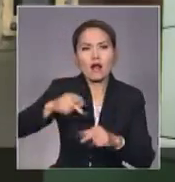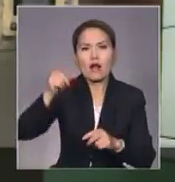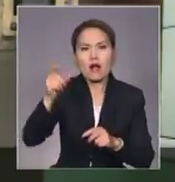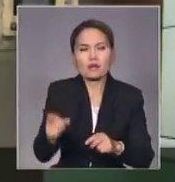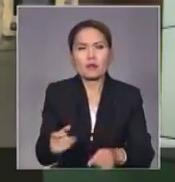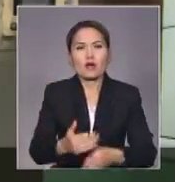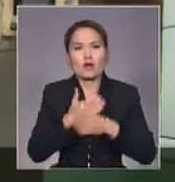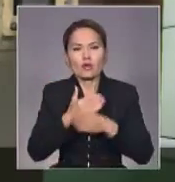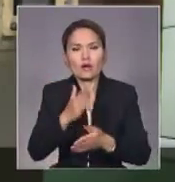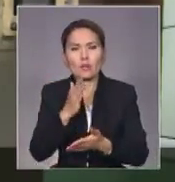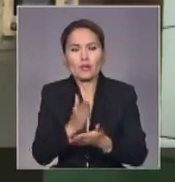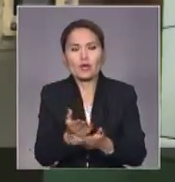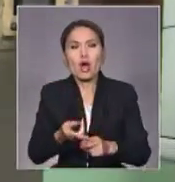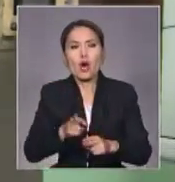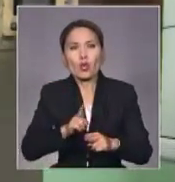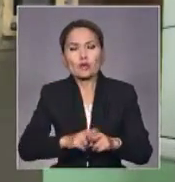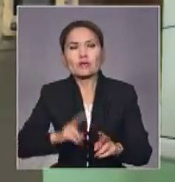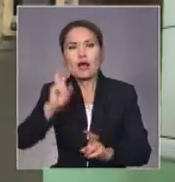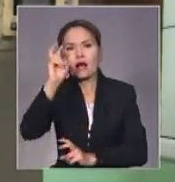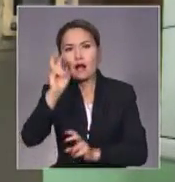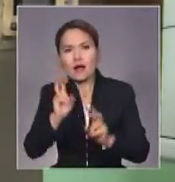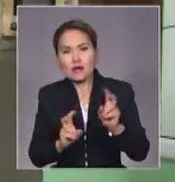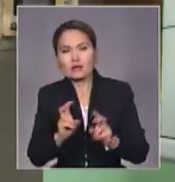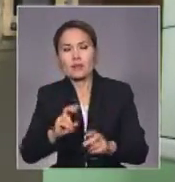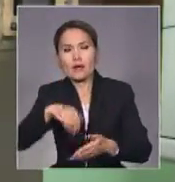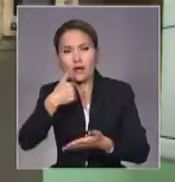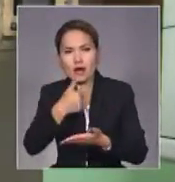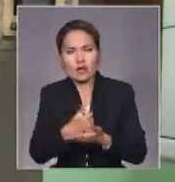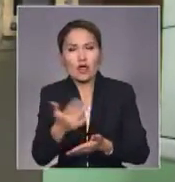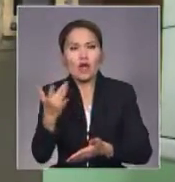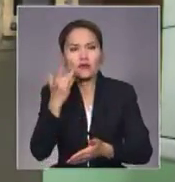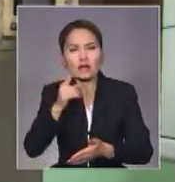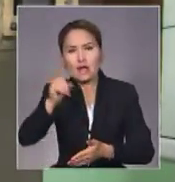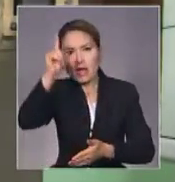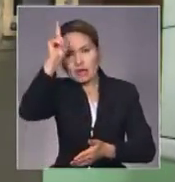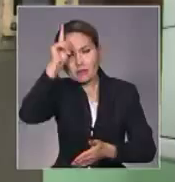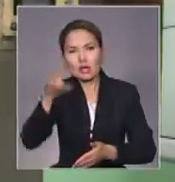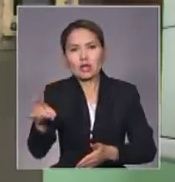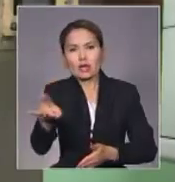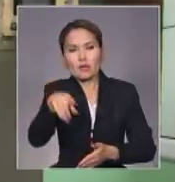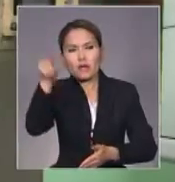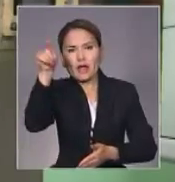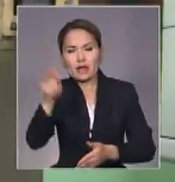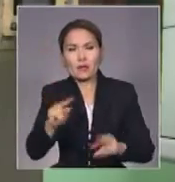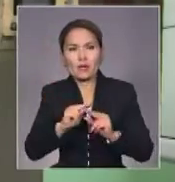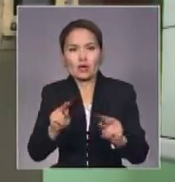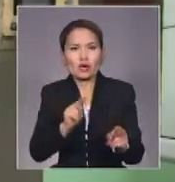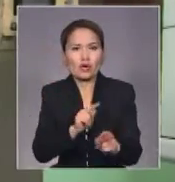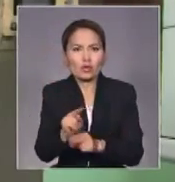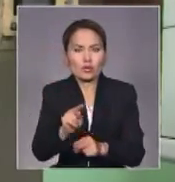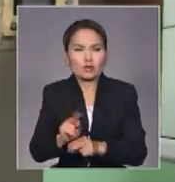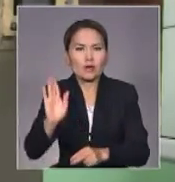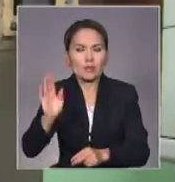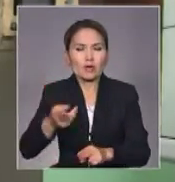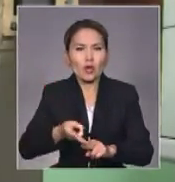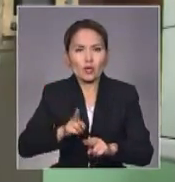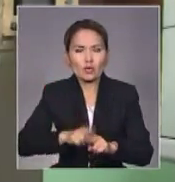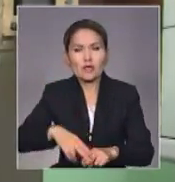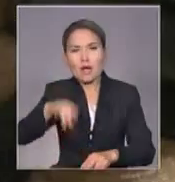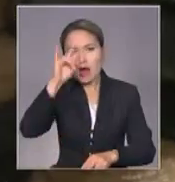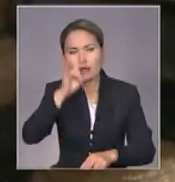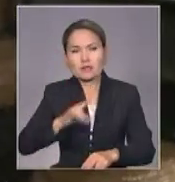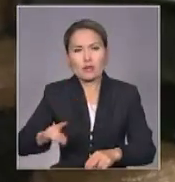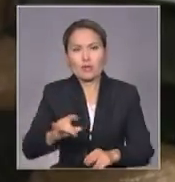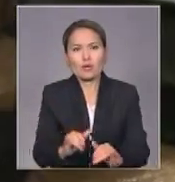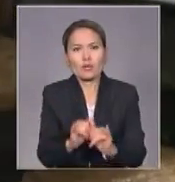тарапымнан осы кәсіпорынның жұмысы алға ілгері басқанға дейін барша қолдау көрсетемін. көптеп жұмыс орындары ашылып жатса, тіптен